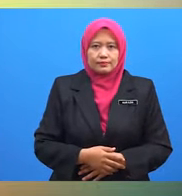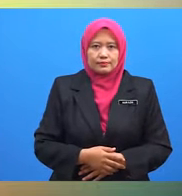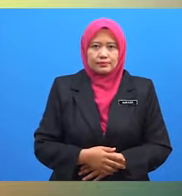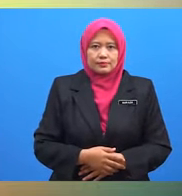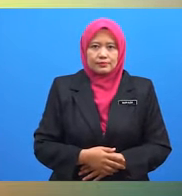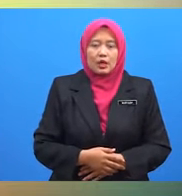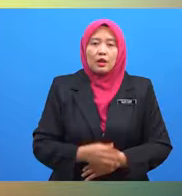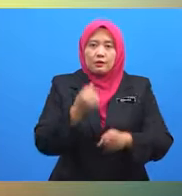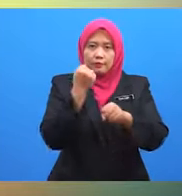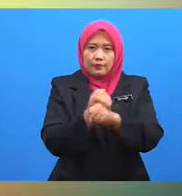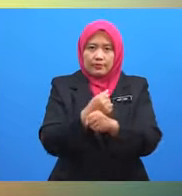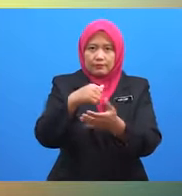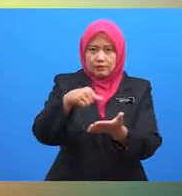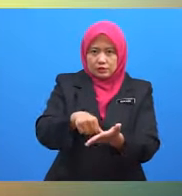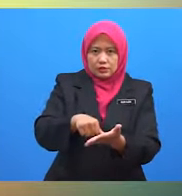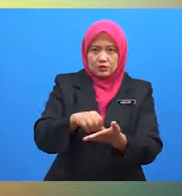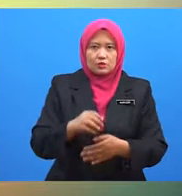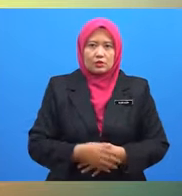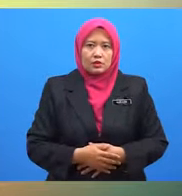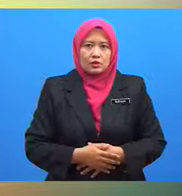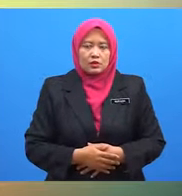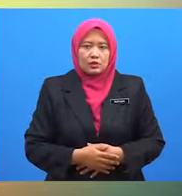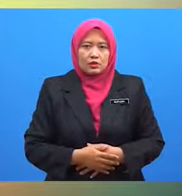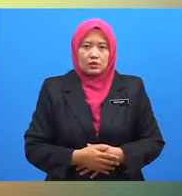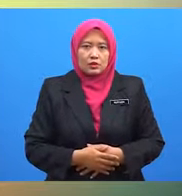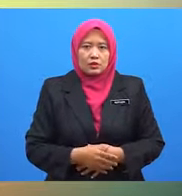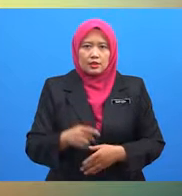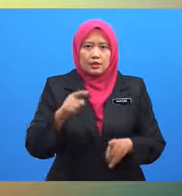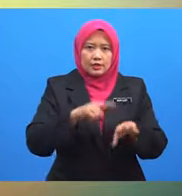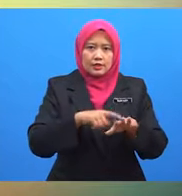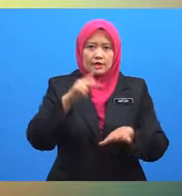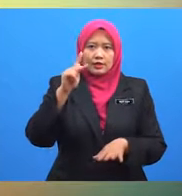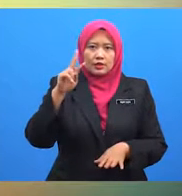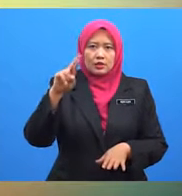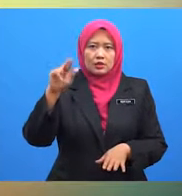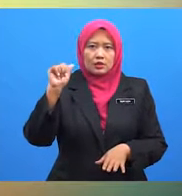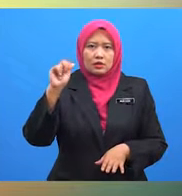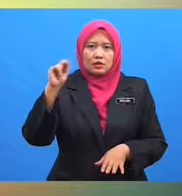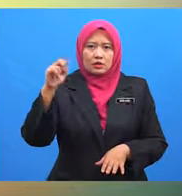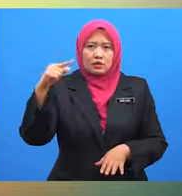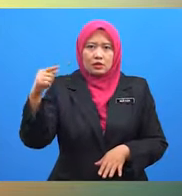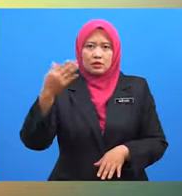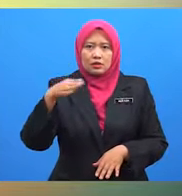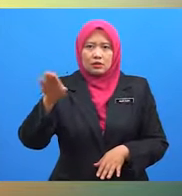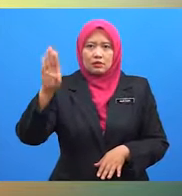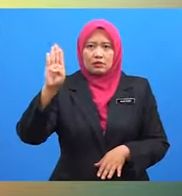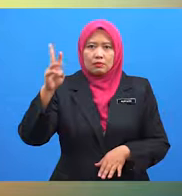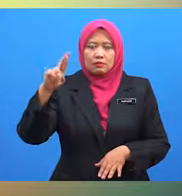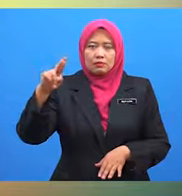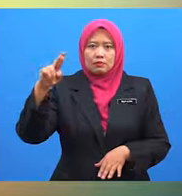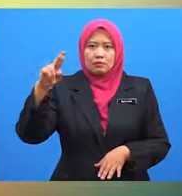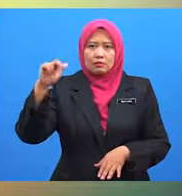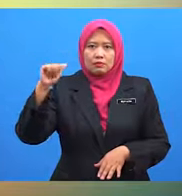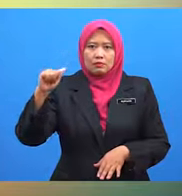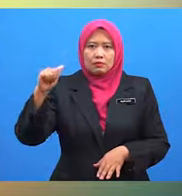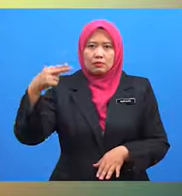Batu bersurat ini lebih berbentuk piagam persumpahan daripada pemerintahan Sriwijaya terhadap kerajaan